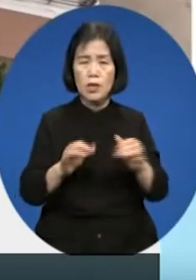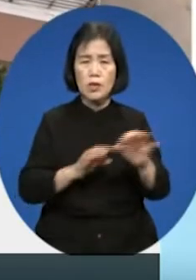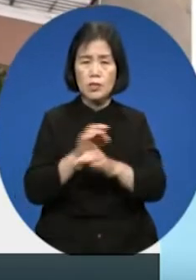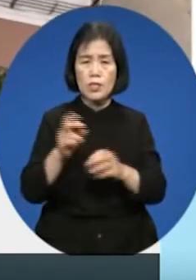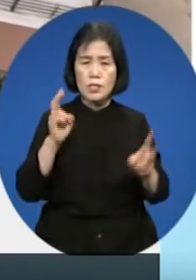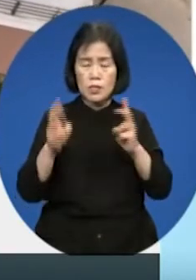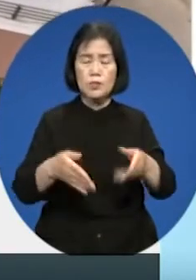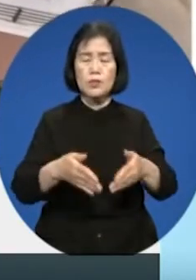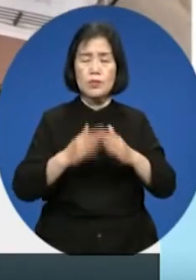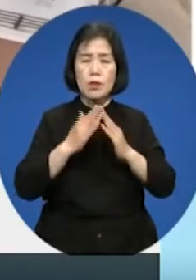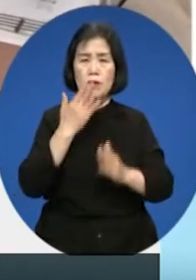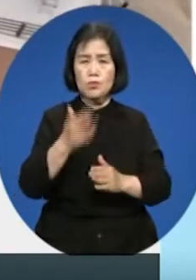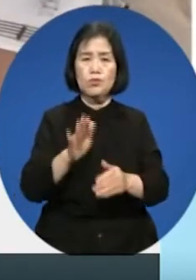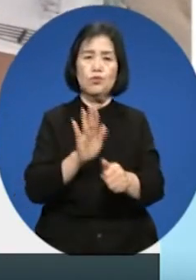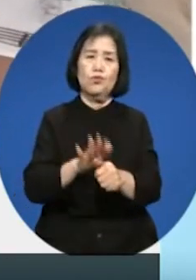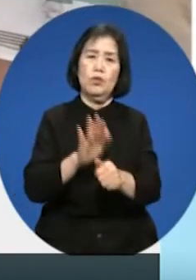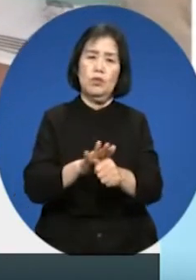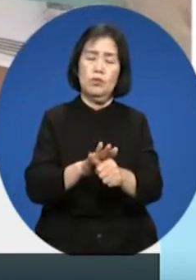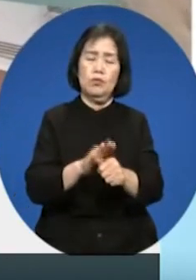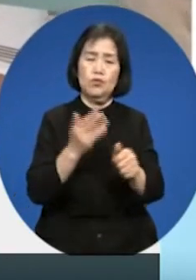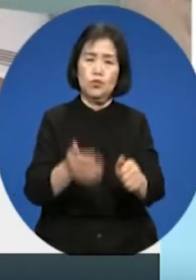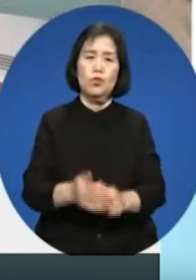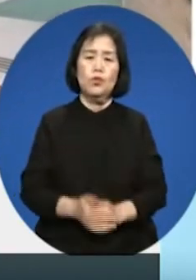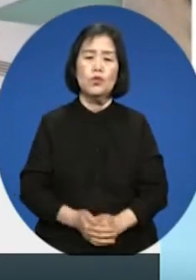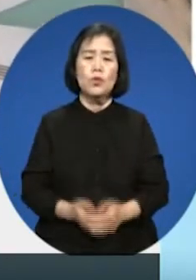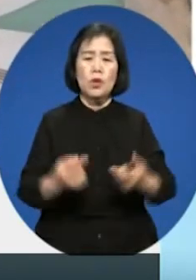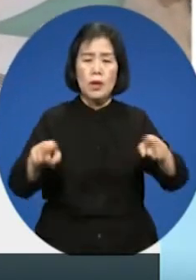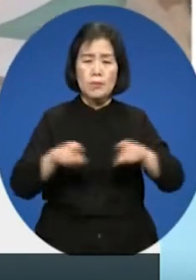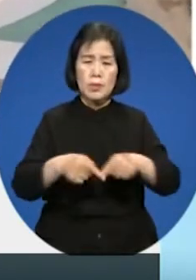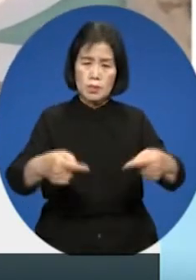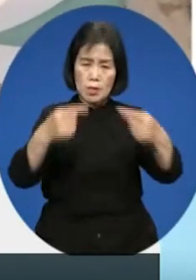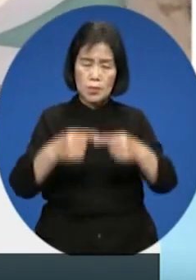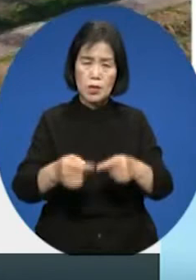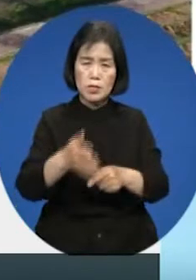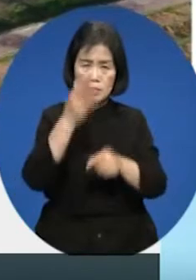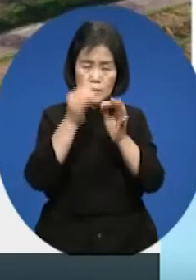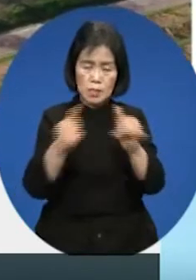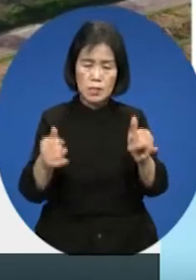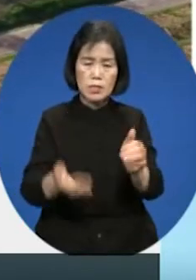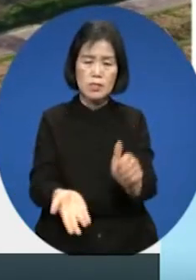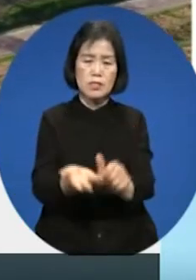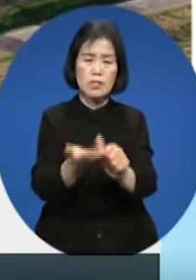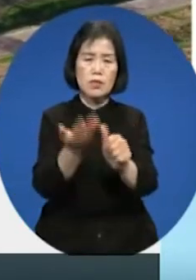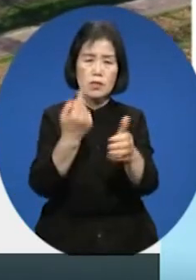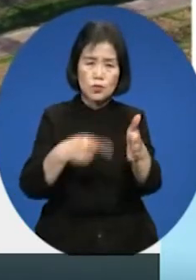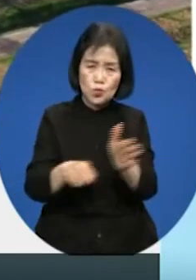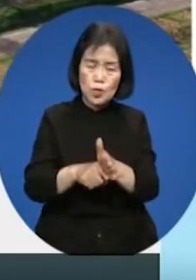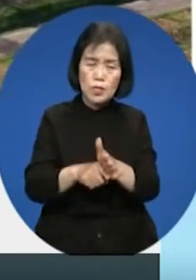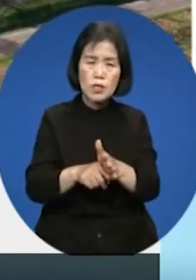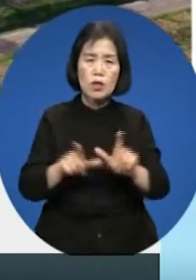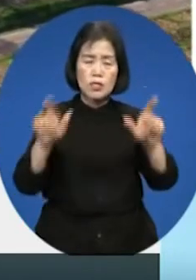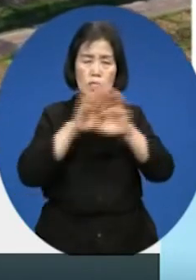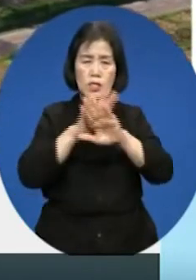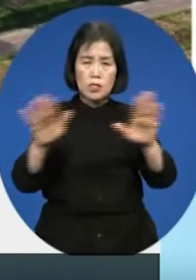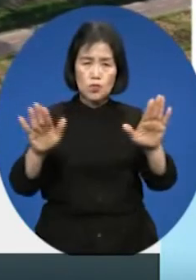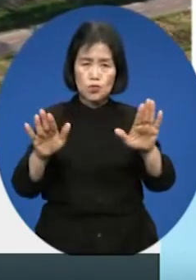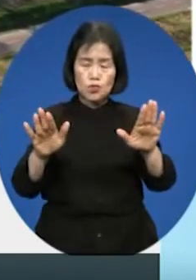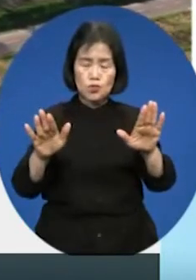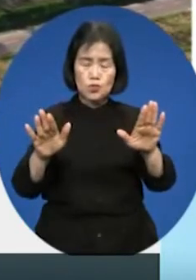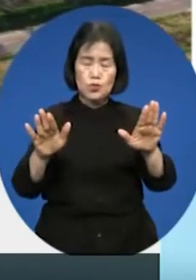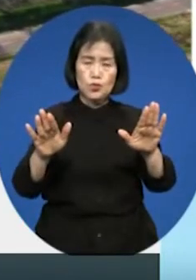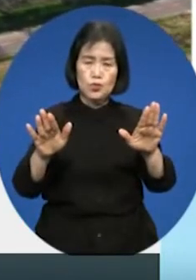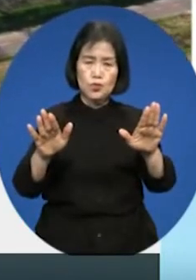기업들을 창업할 수 있도록 도와주고 그리고 이것에 함께 참여하는 시민들을 양성하기 위해서 저희 기후의병이라는 표현을 많이